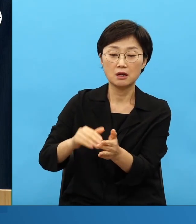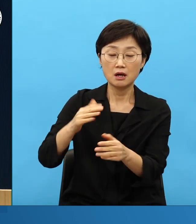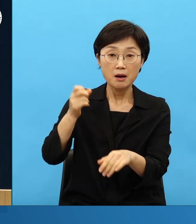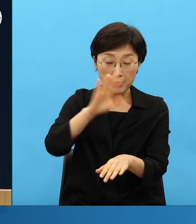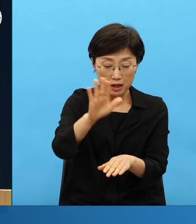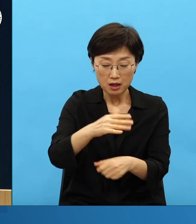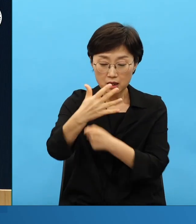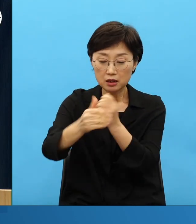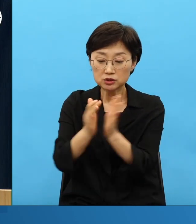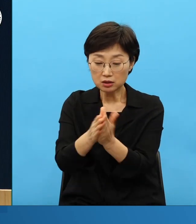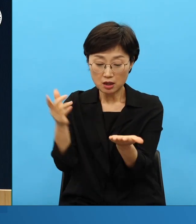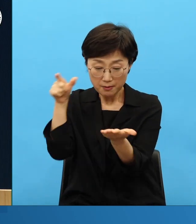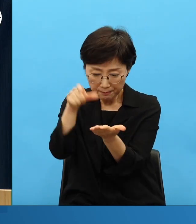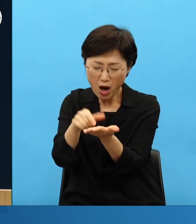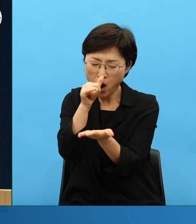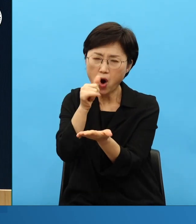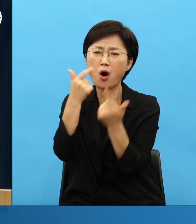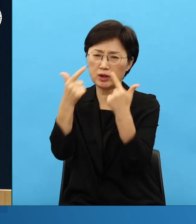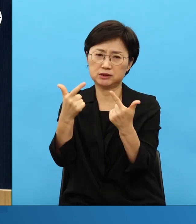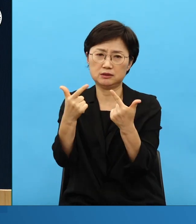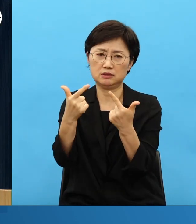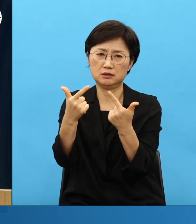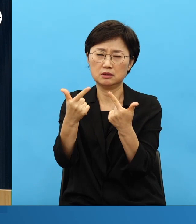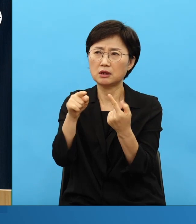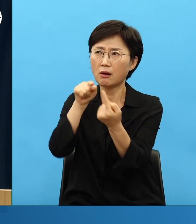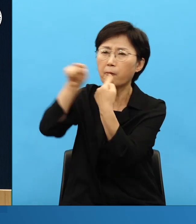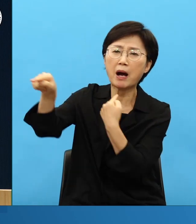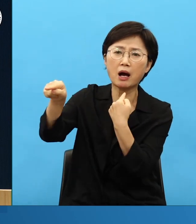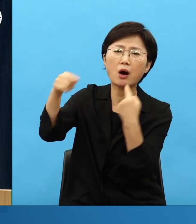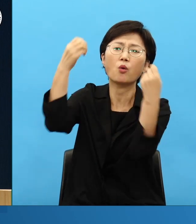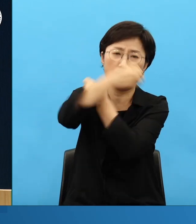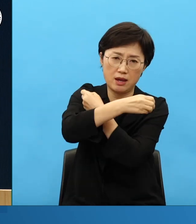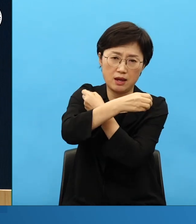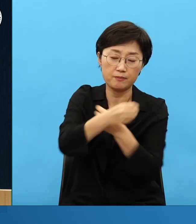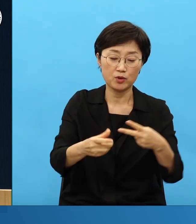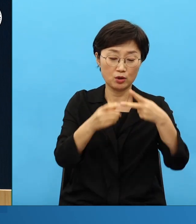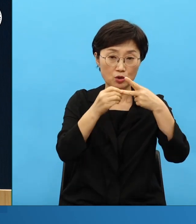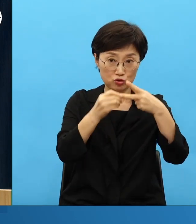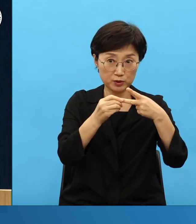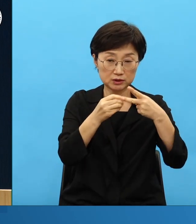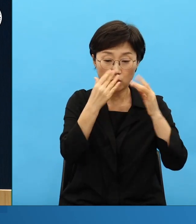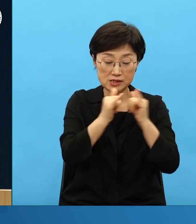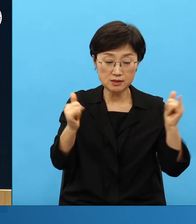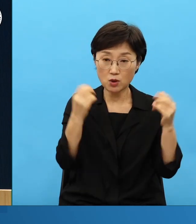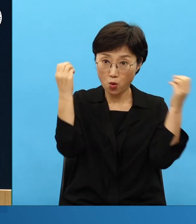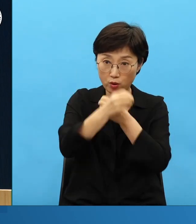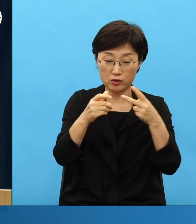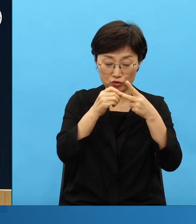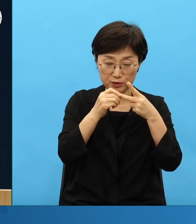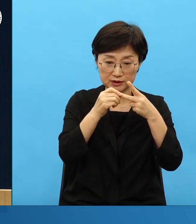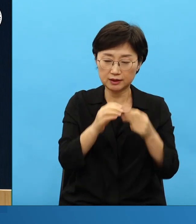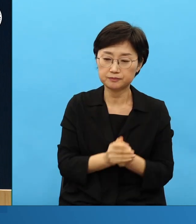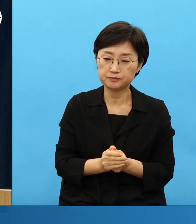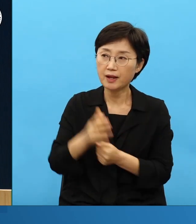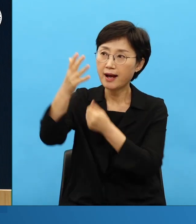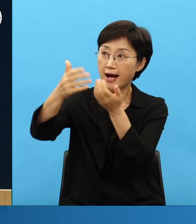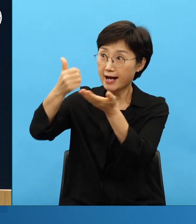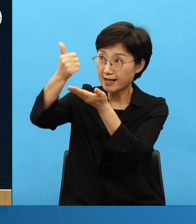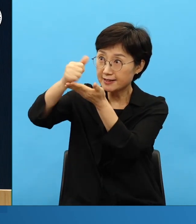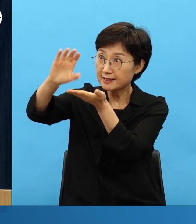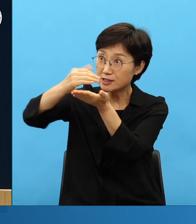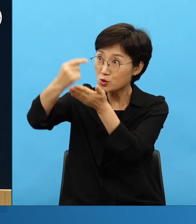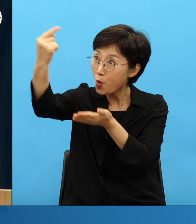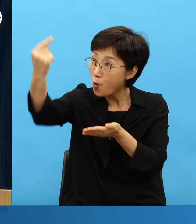믿었어요. 두 번째 착각인 게 뭔가 하니까 모든 나라를 쳐부수고